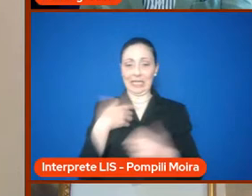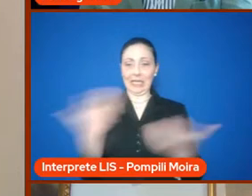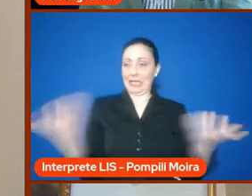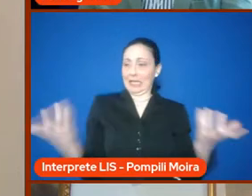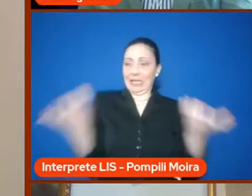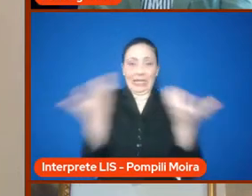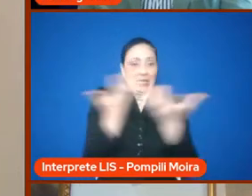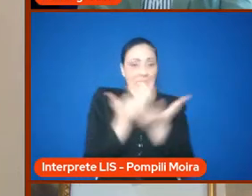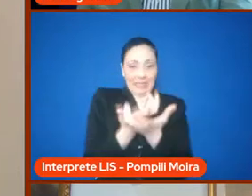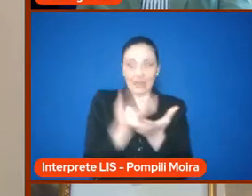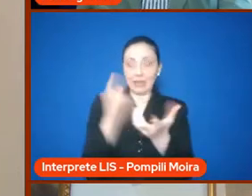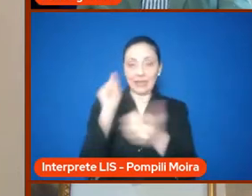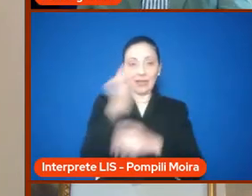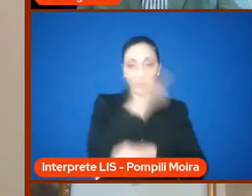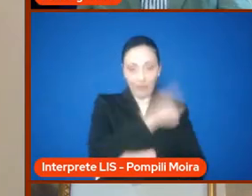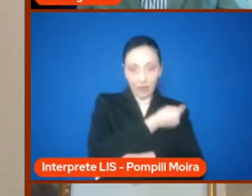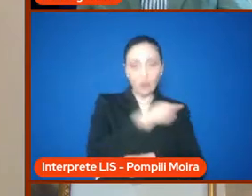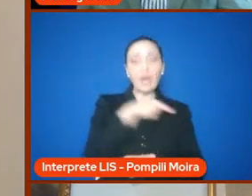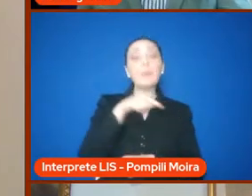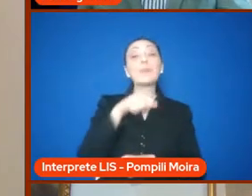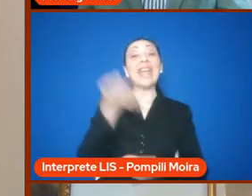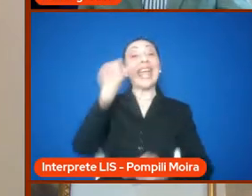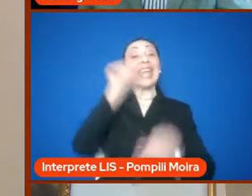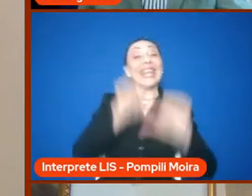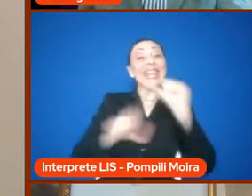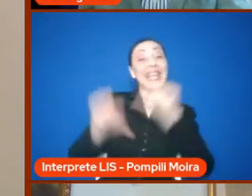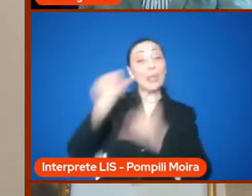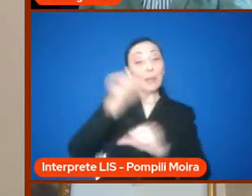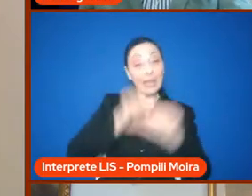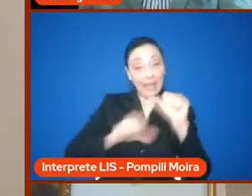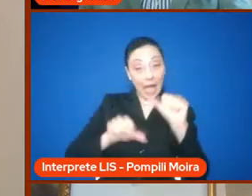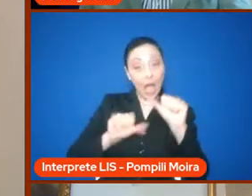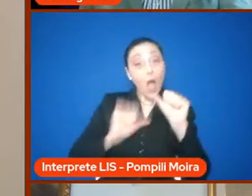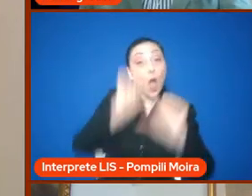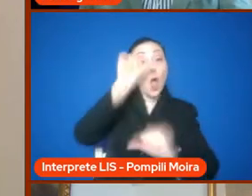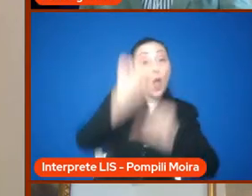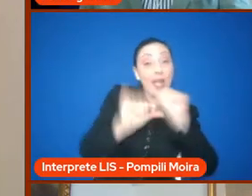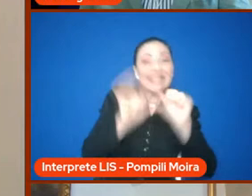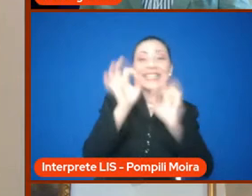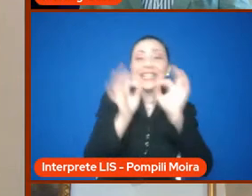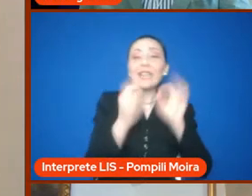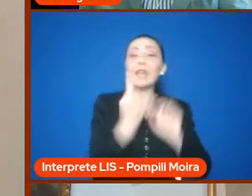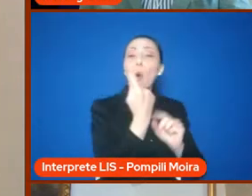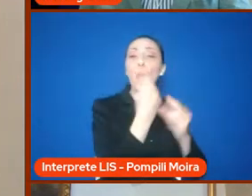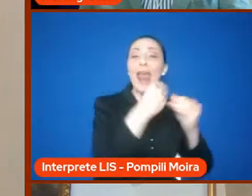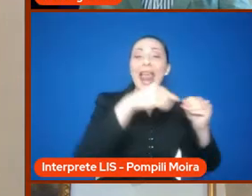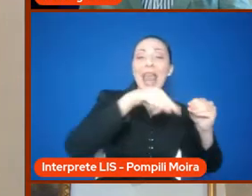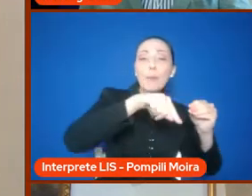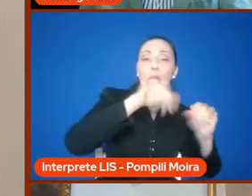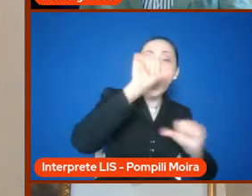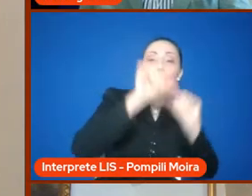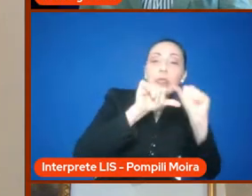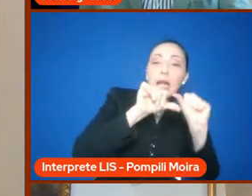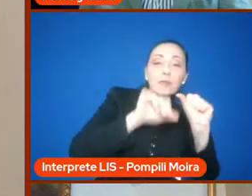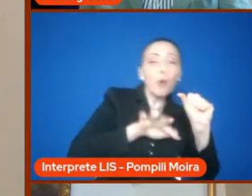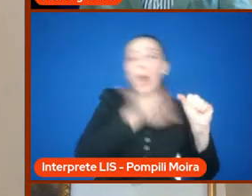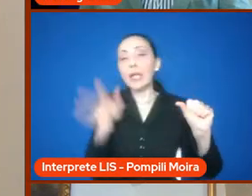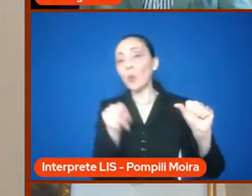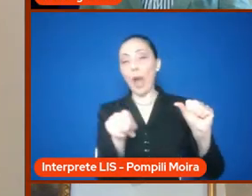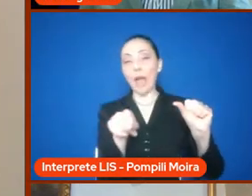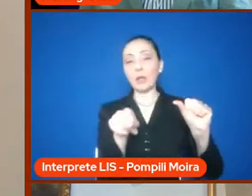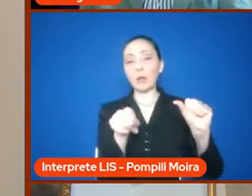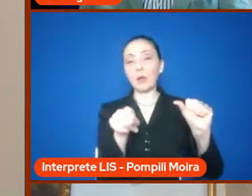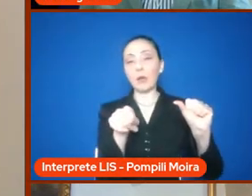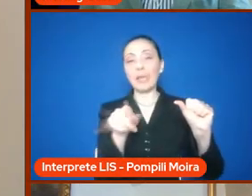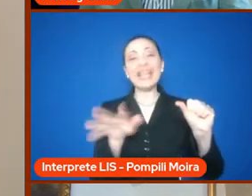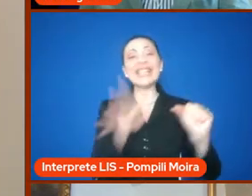la conversione si riferisce a quando un elemento viene trasformato in un altro. Oh, sembra complicato, ma non lo è. Se